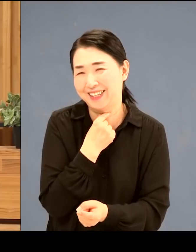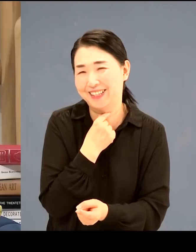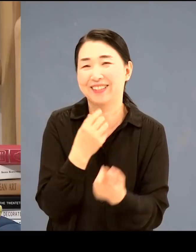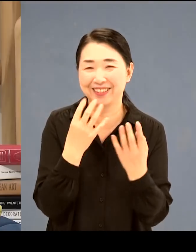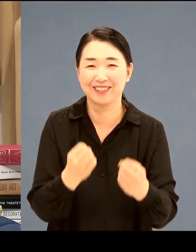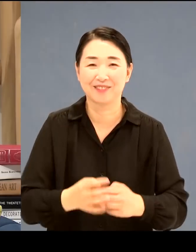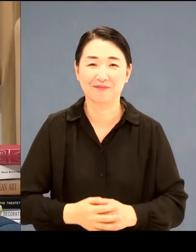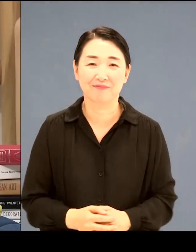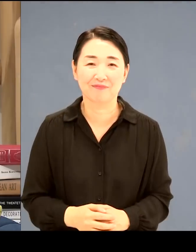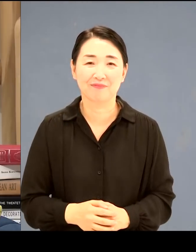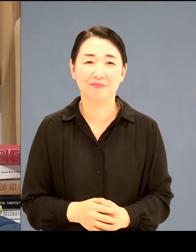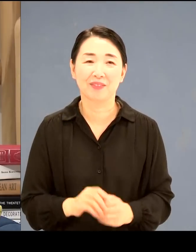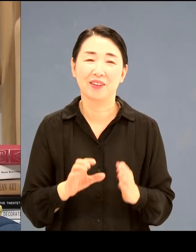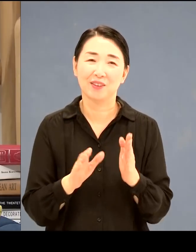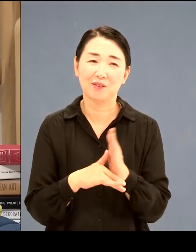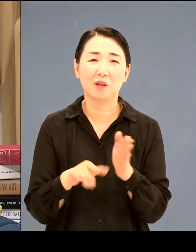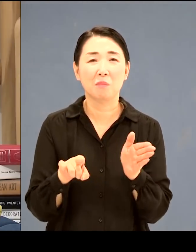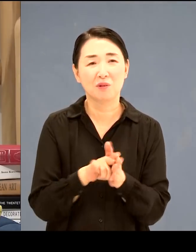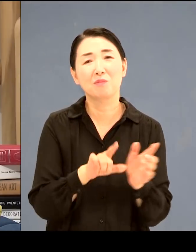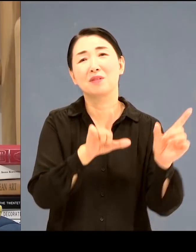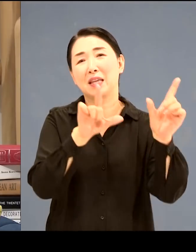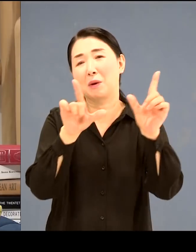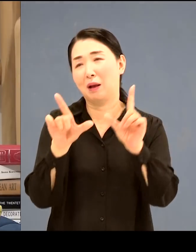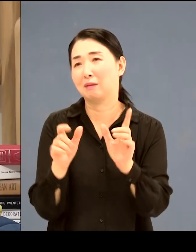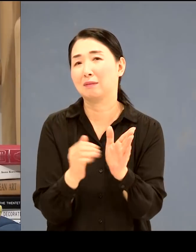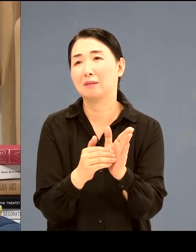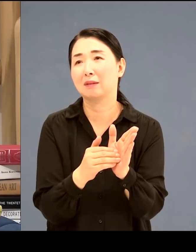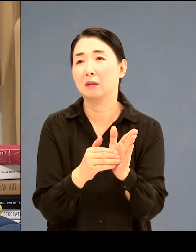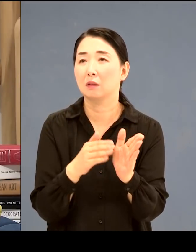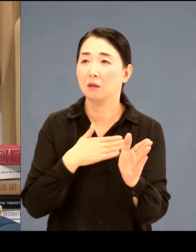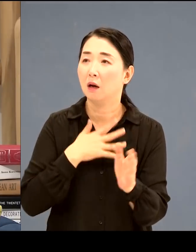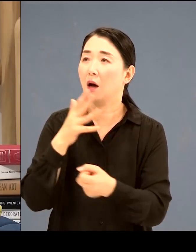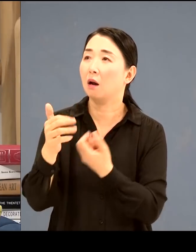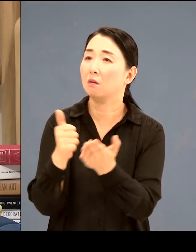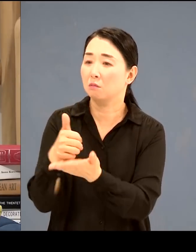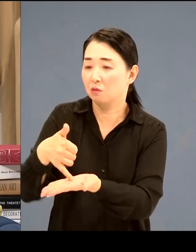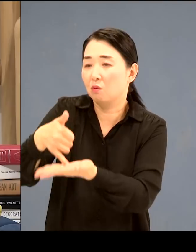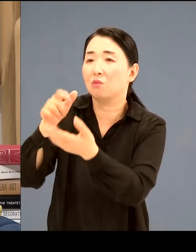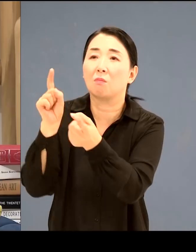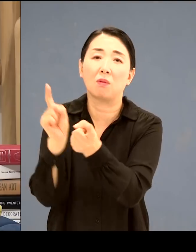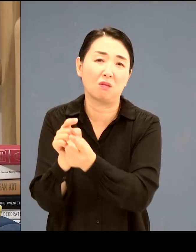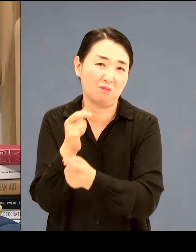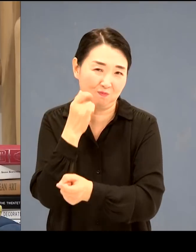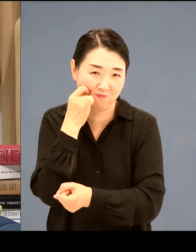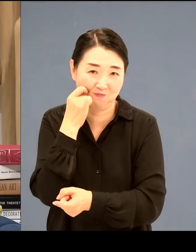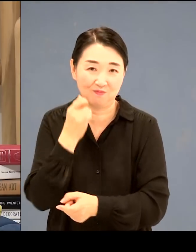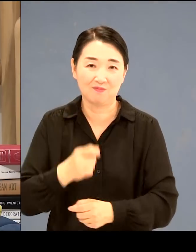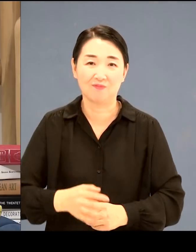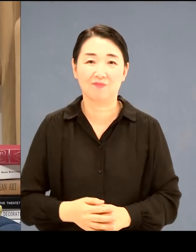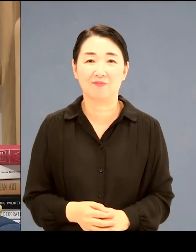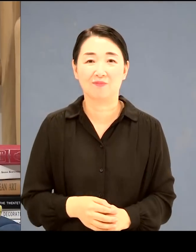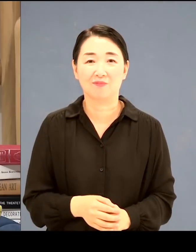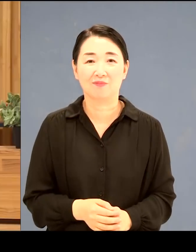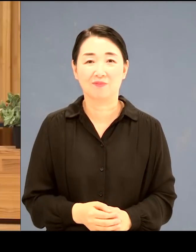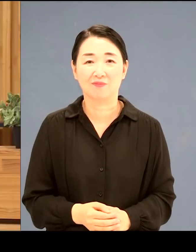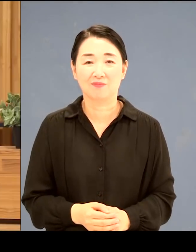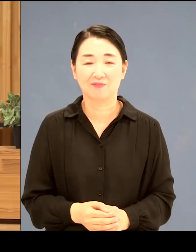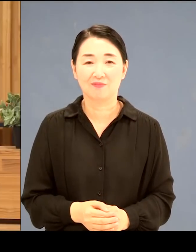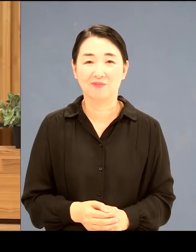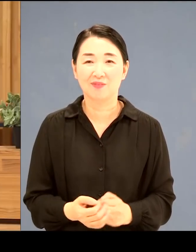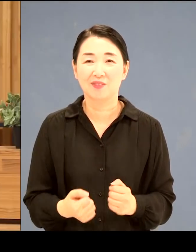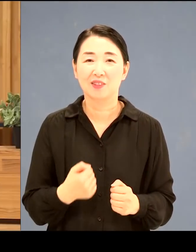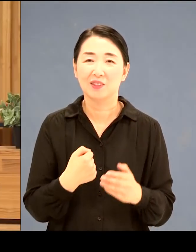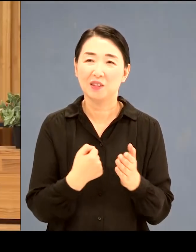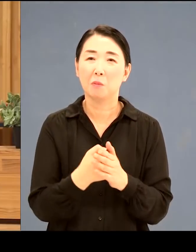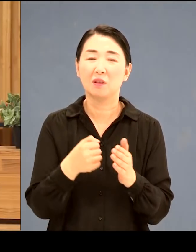네네. 그렇게만 신앙생활을 했지 정말 하나님을 인격적으로 만나지는 그렇겠죠. 못했던 것 같아요. 그렇죠. 그래서 아까 기복신앙으로